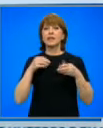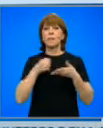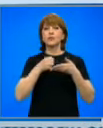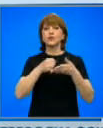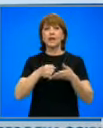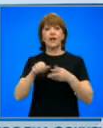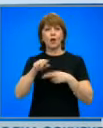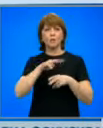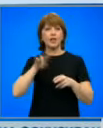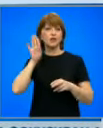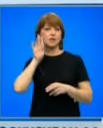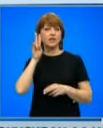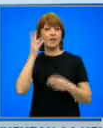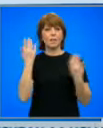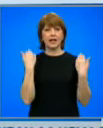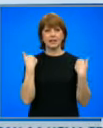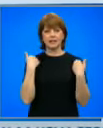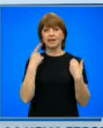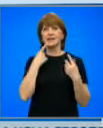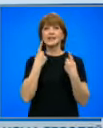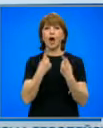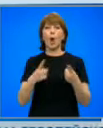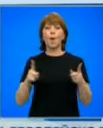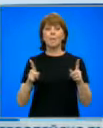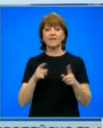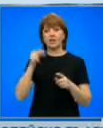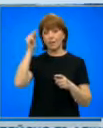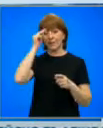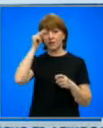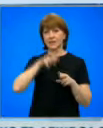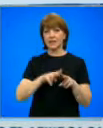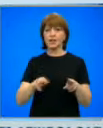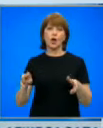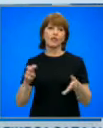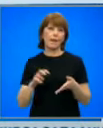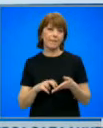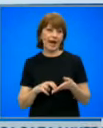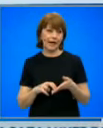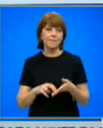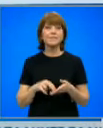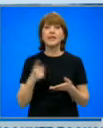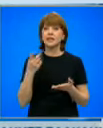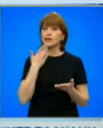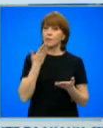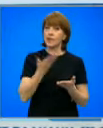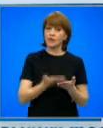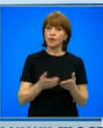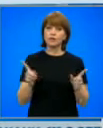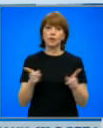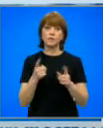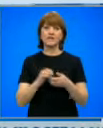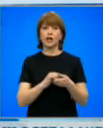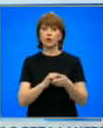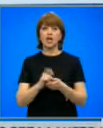двамата кандидати за управител на Българската народна банка, Андрей Гюров и Любомир Каримански. И двамата са предложени от управляващата